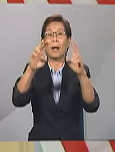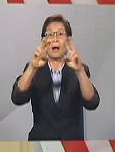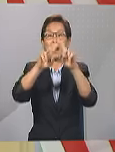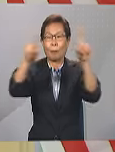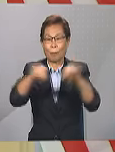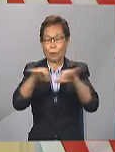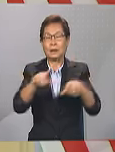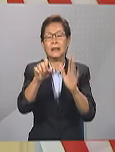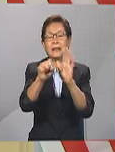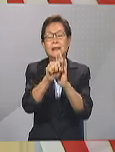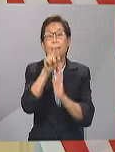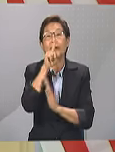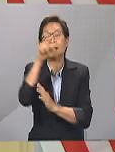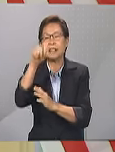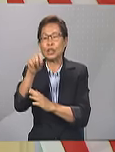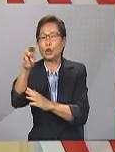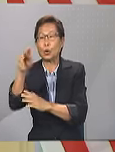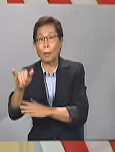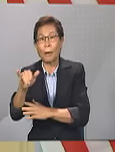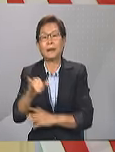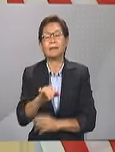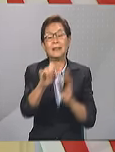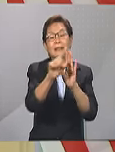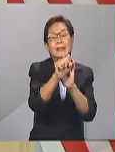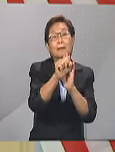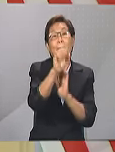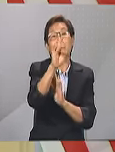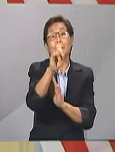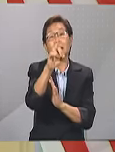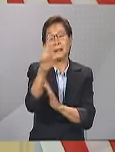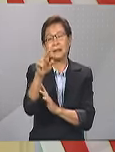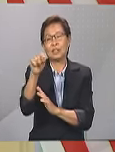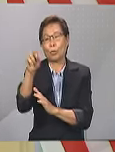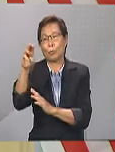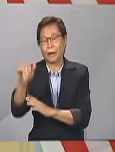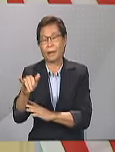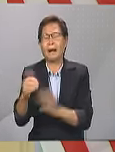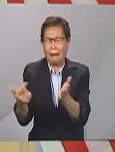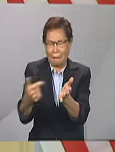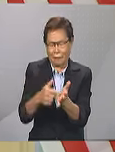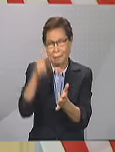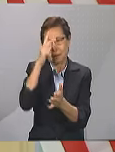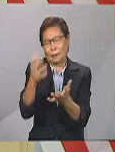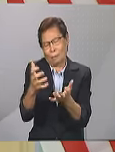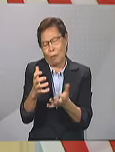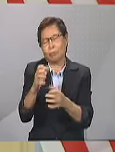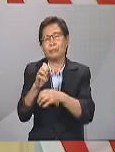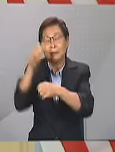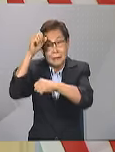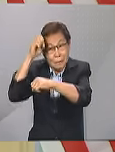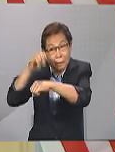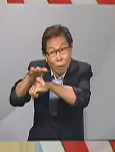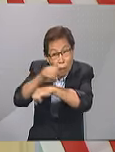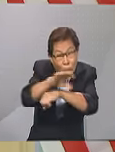dokmay sekali lagi kerajaan ingin memberikan peringatan untuk berhati-hati